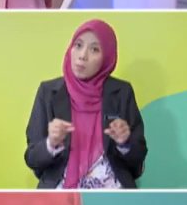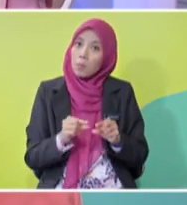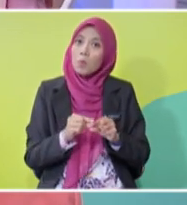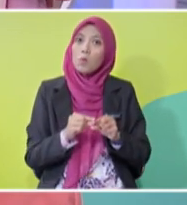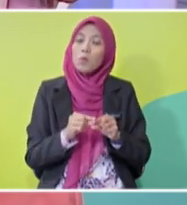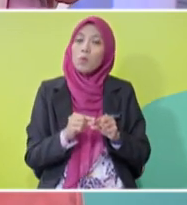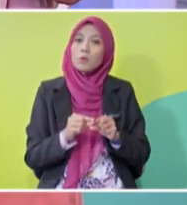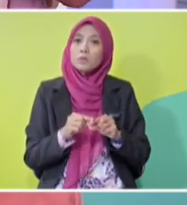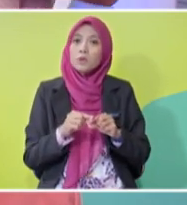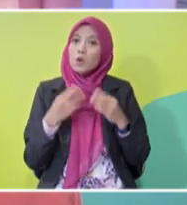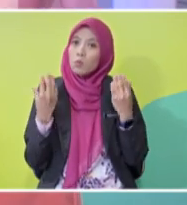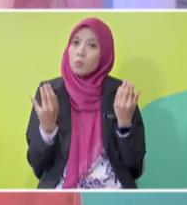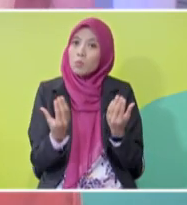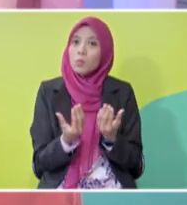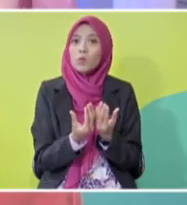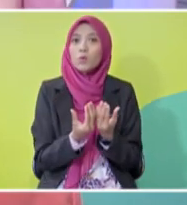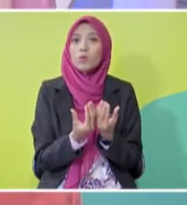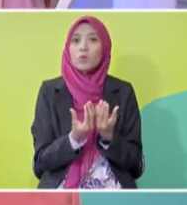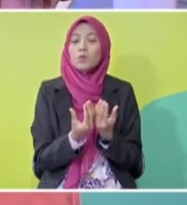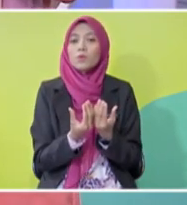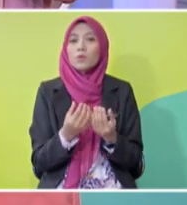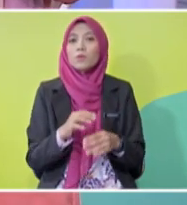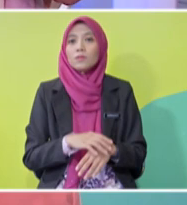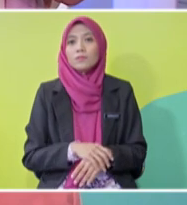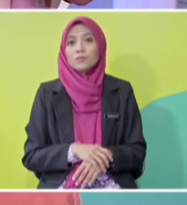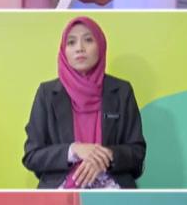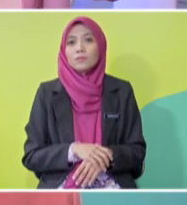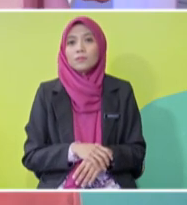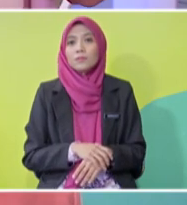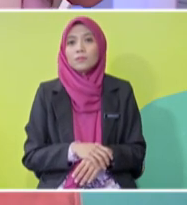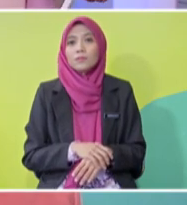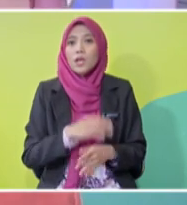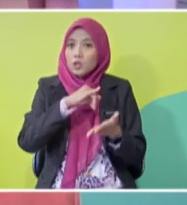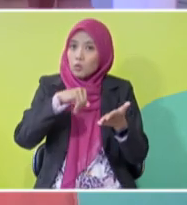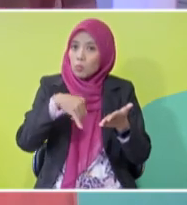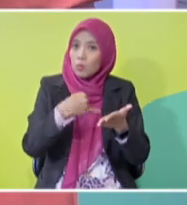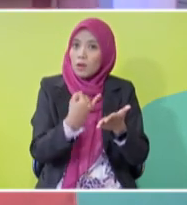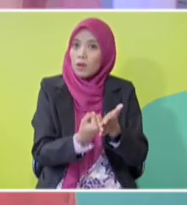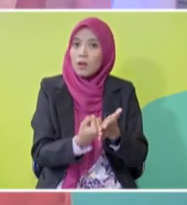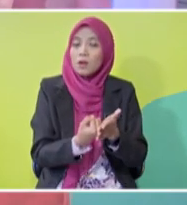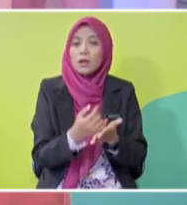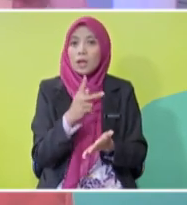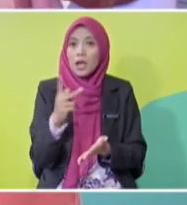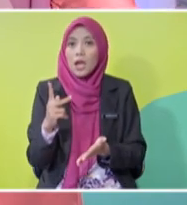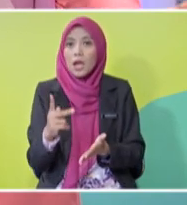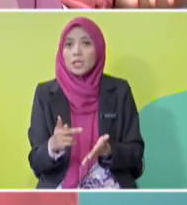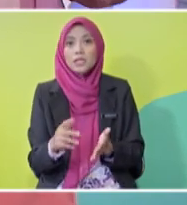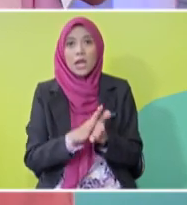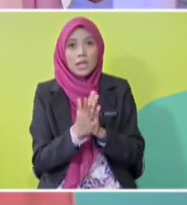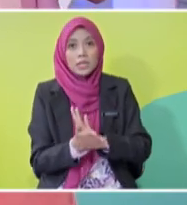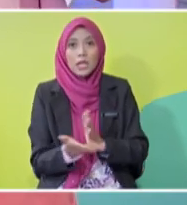cantum-cantum cantum kumpul-kumpul kumpul jumlah kain dia Jadi semakin banyak